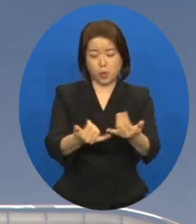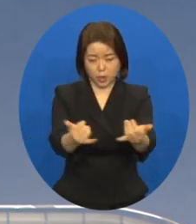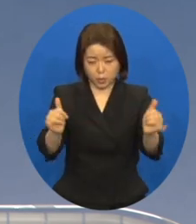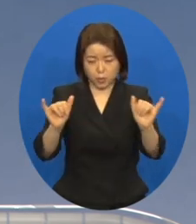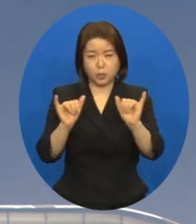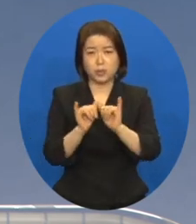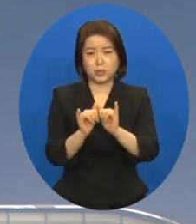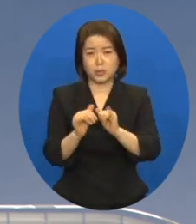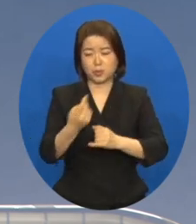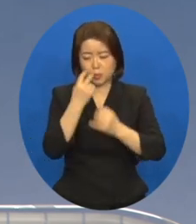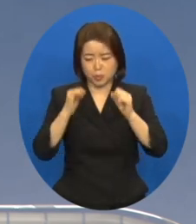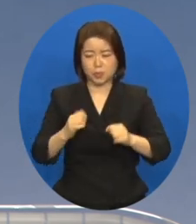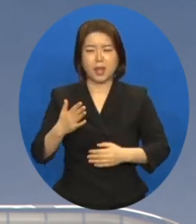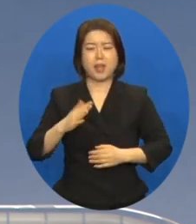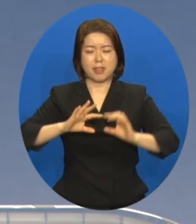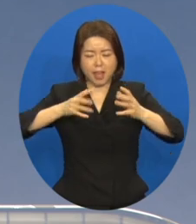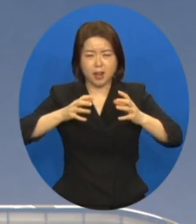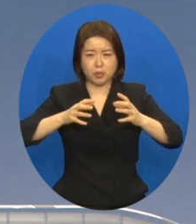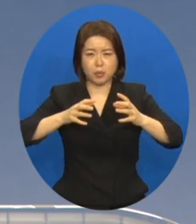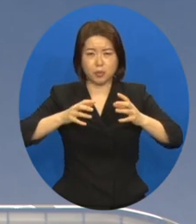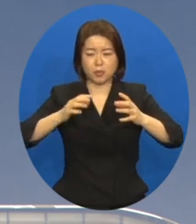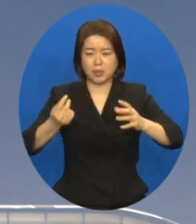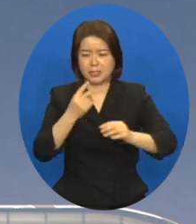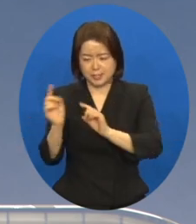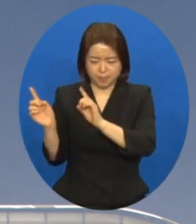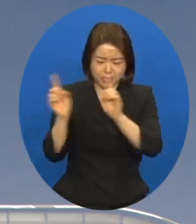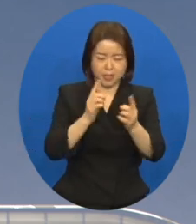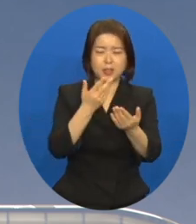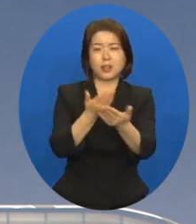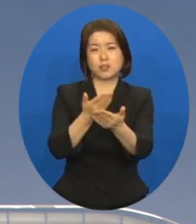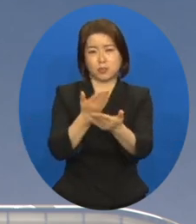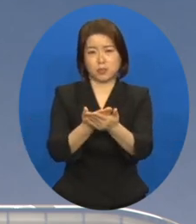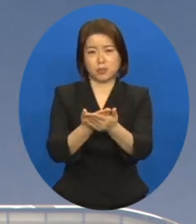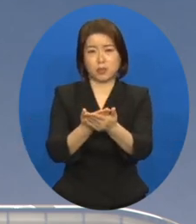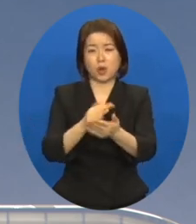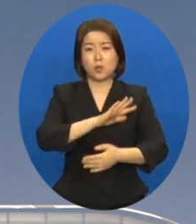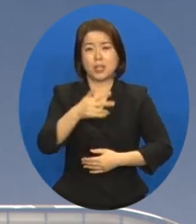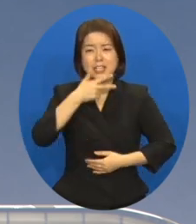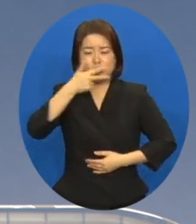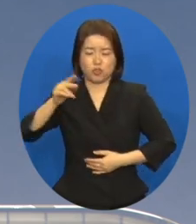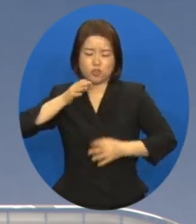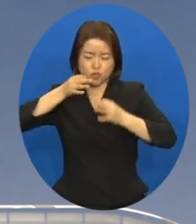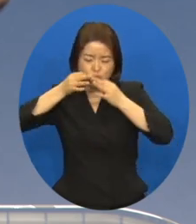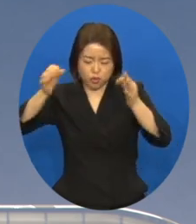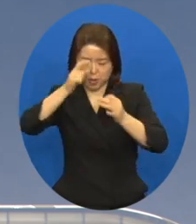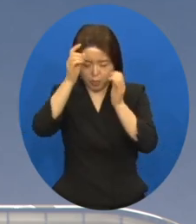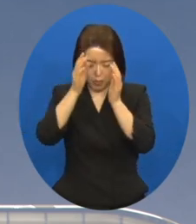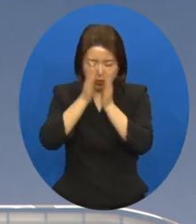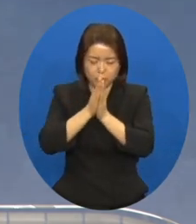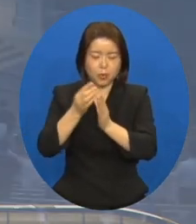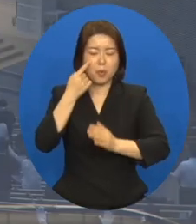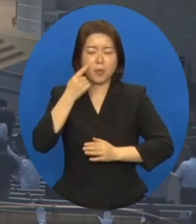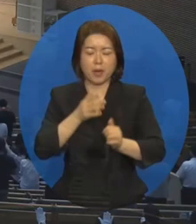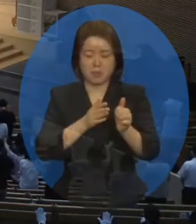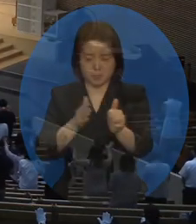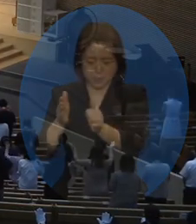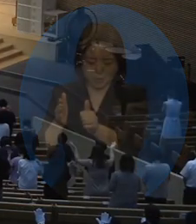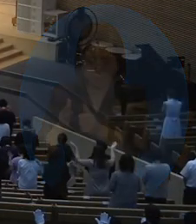공동체도 나라도 살아나게 해 주시옵소서. 우리 주여 부르짖고 기도하겠습니다.